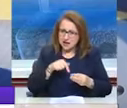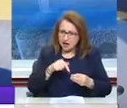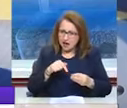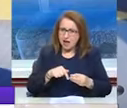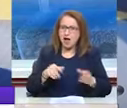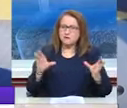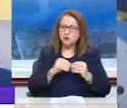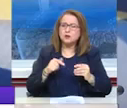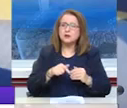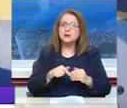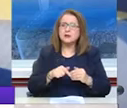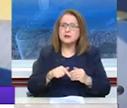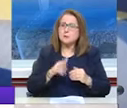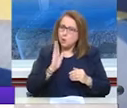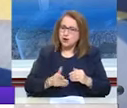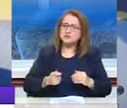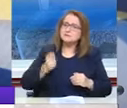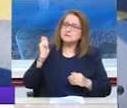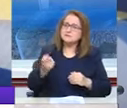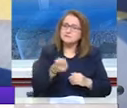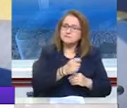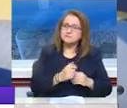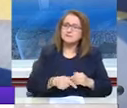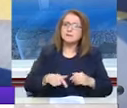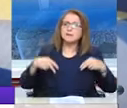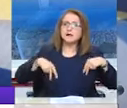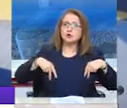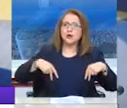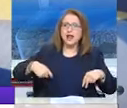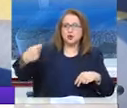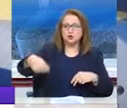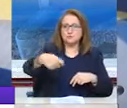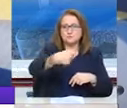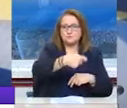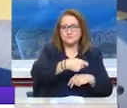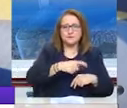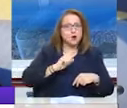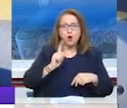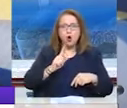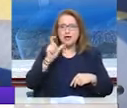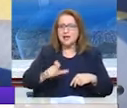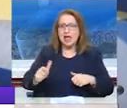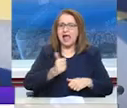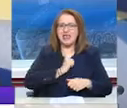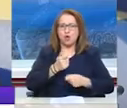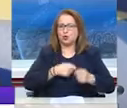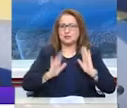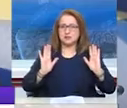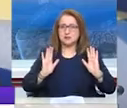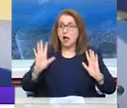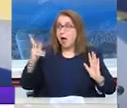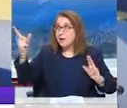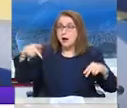της εργασιακής σχέσης καταβάλλεται από τον κρατικό προϋπολογισμό. Επιπλέον, όπως έχουμε